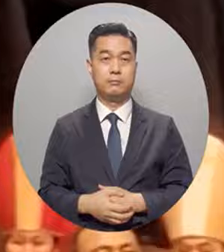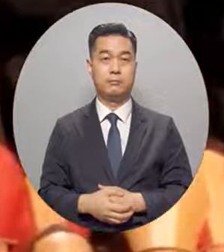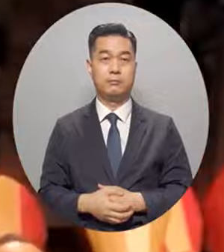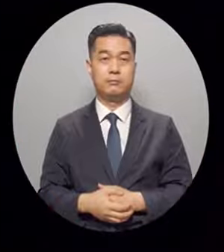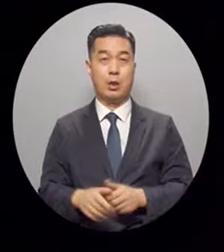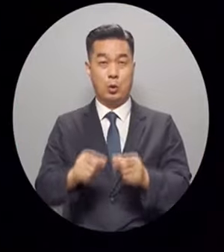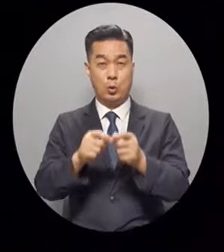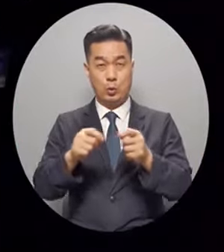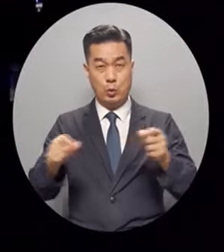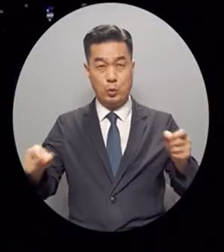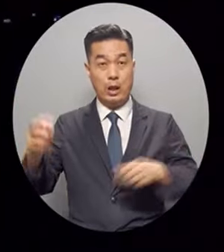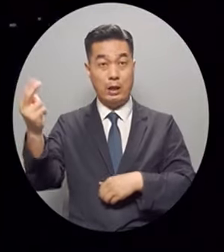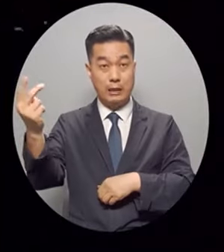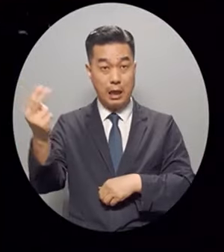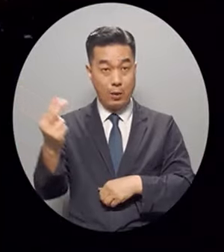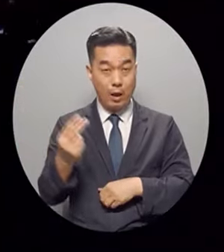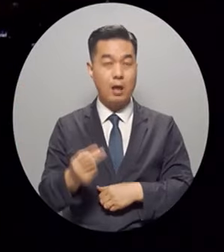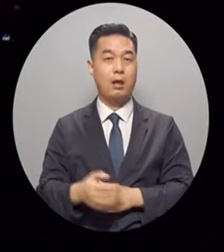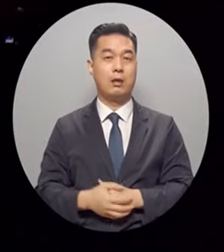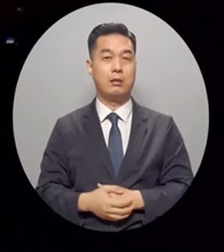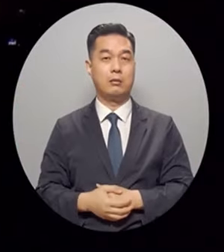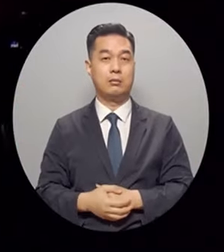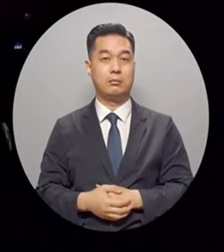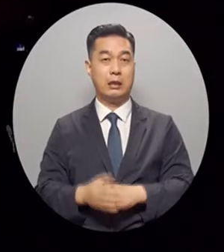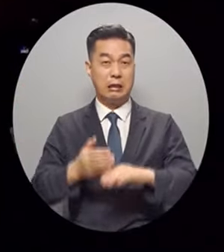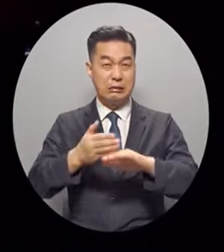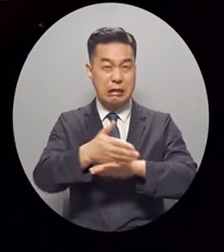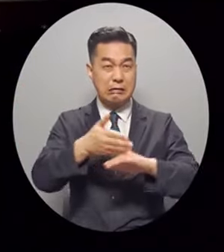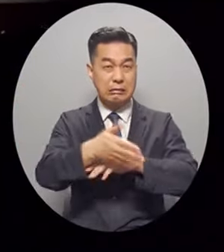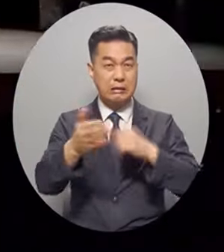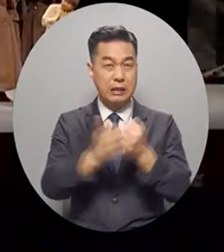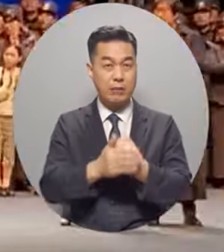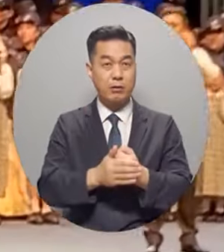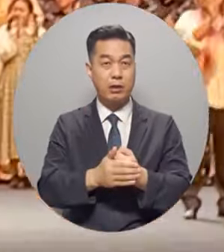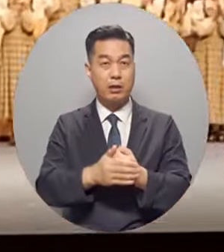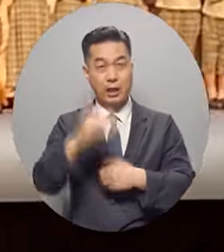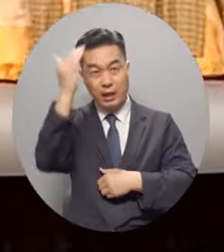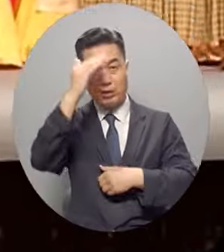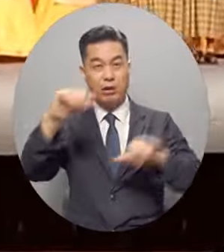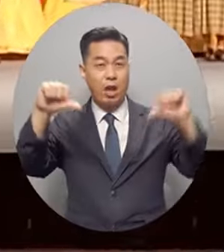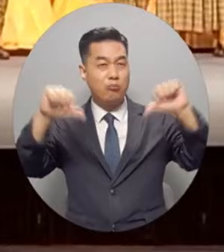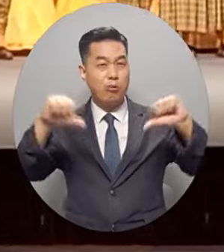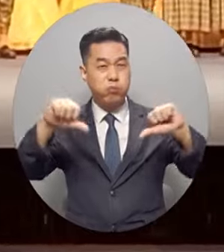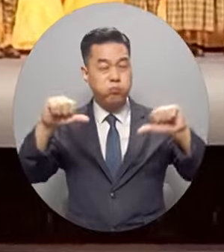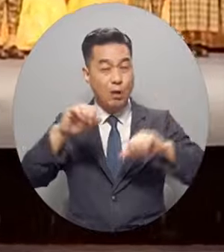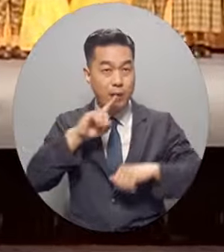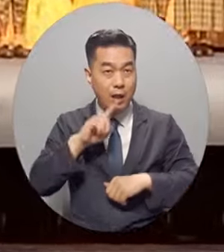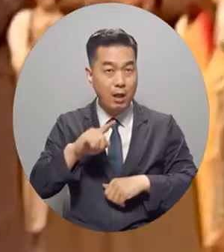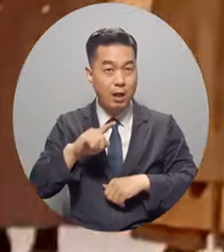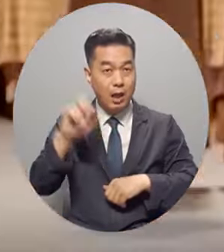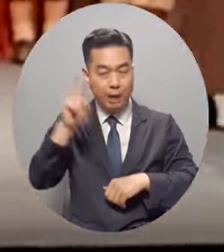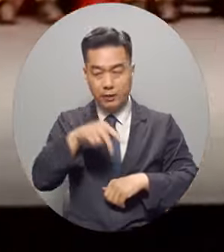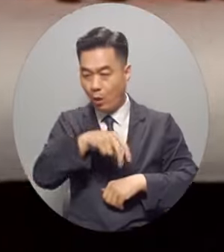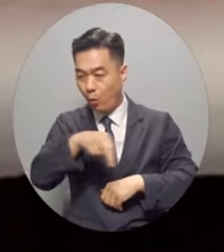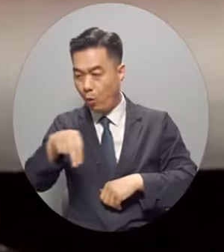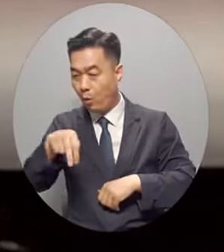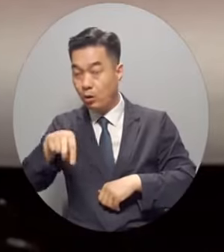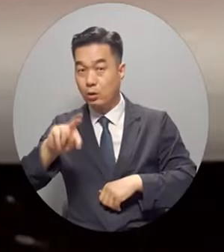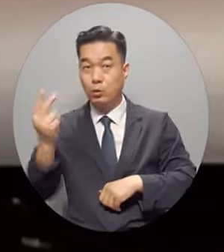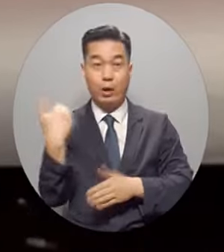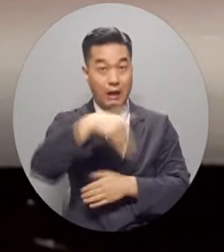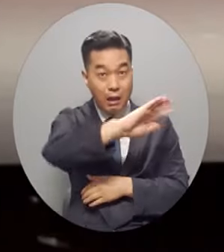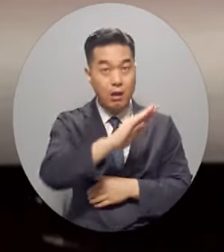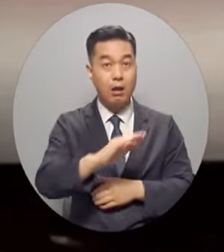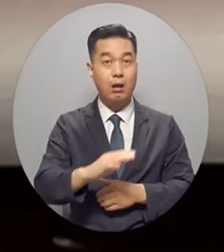한참 뒤 걸어 나온 게오르규. 뒤늦은 등장에 객석에선 야유가 쏟아졌고 게오르규는 나오다 말고